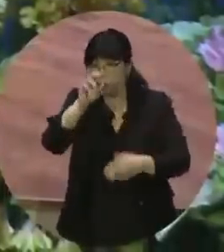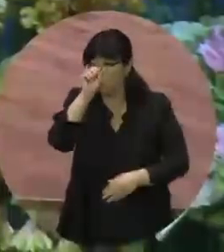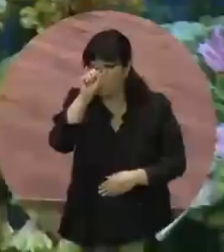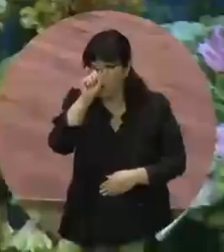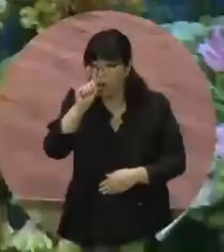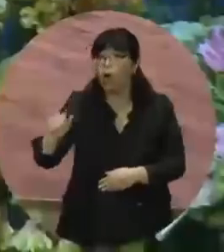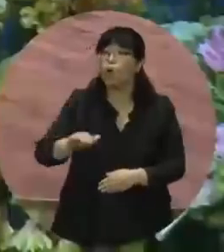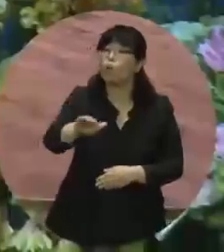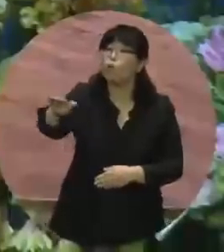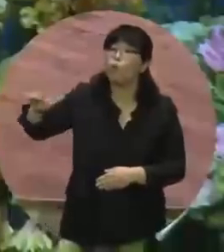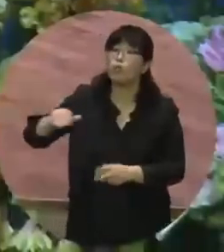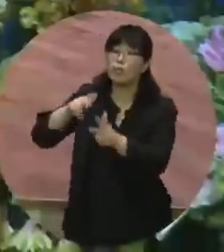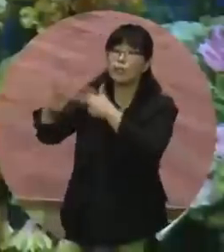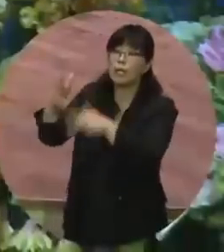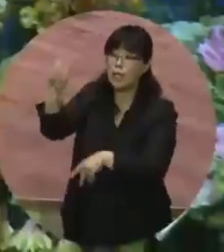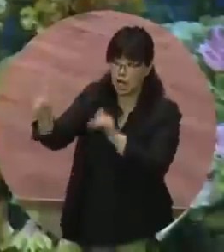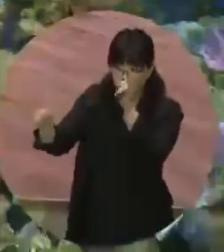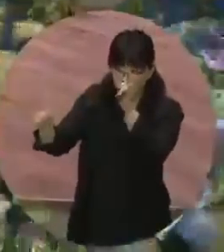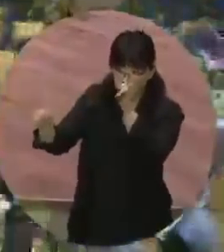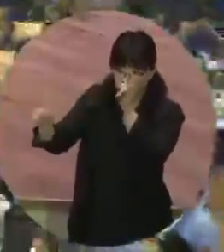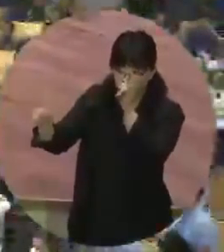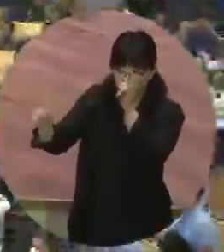사장님들만 따라하세요. 내 회사도